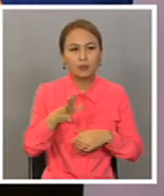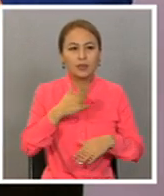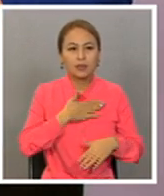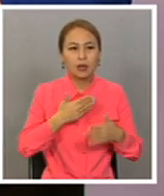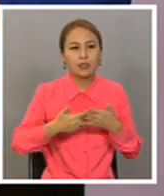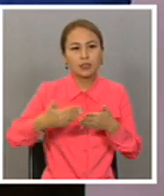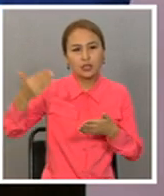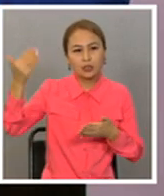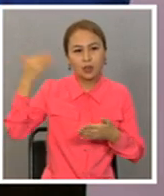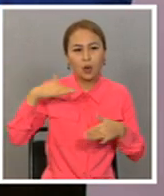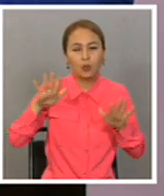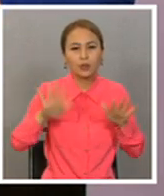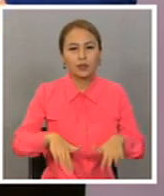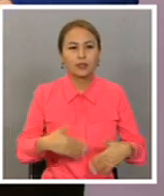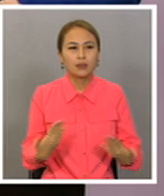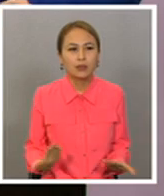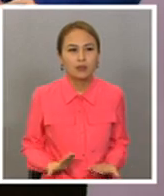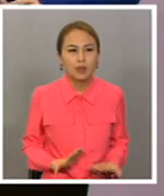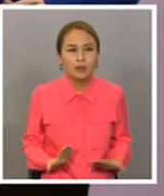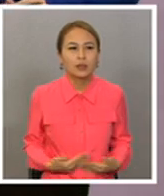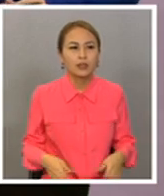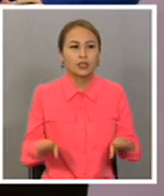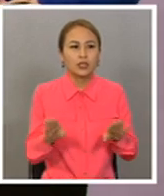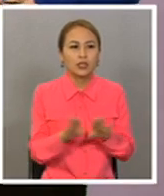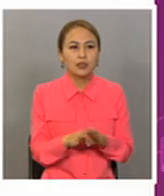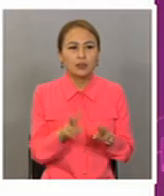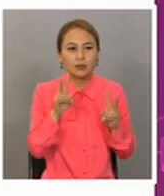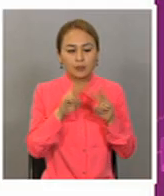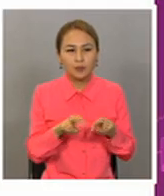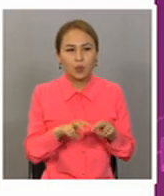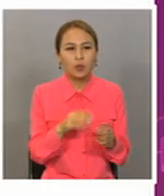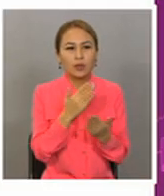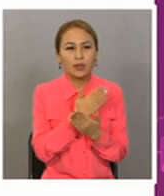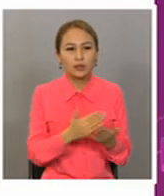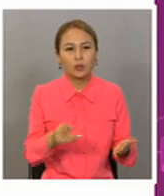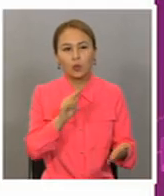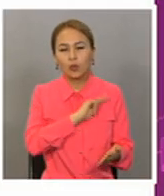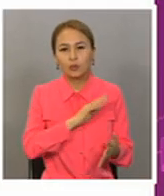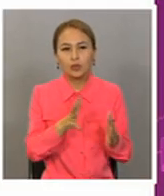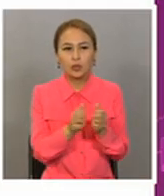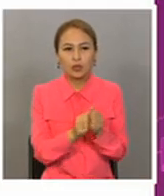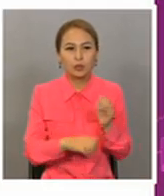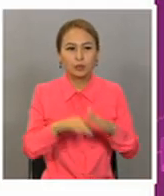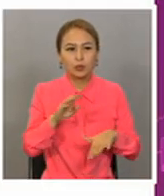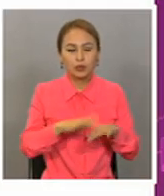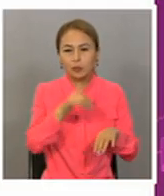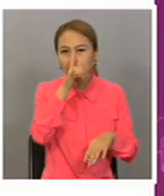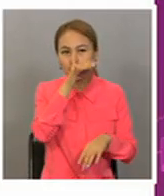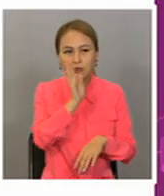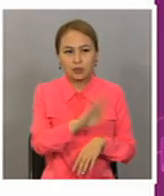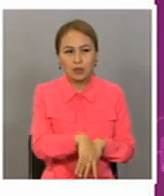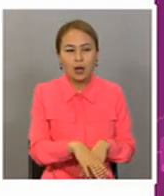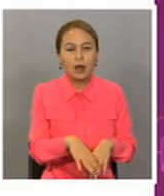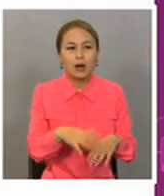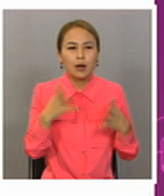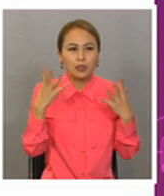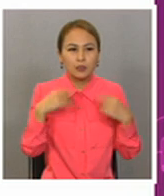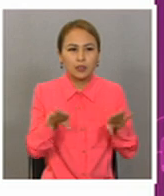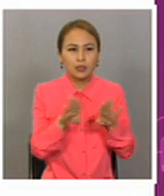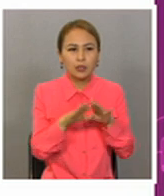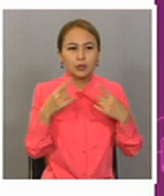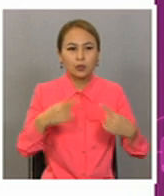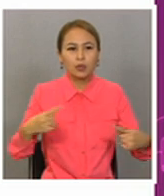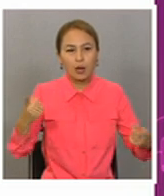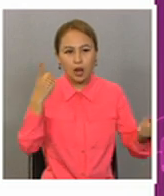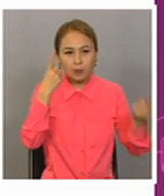бізден алыс қашықтықта орналасқан аспан денелерін зерттейді. Оларды қолмен ұстау мүмкін емес. Аспан